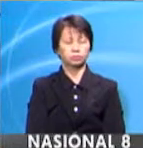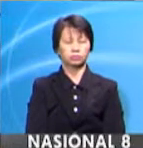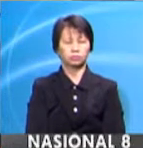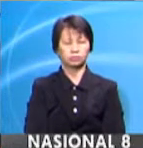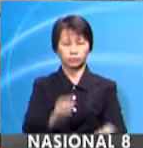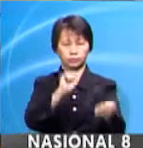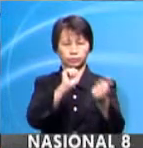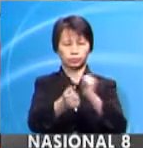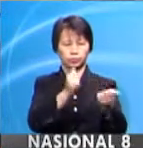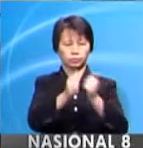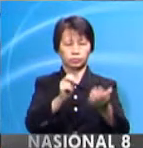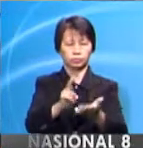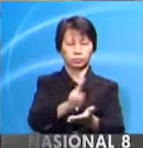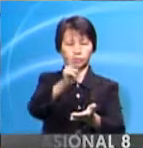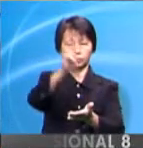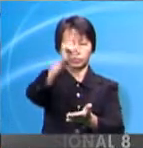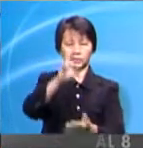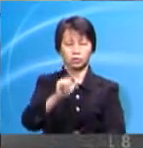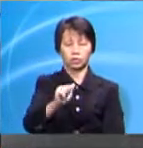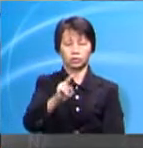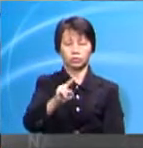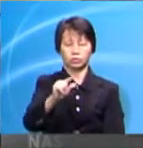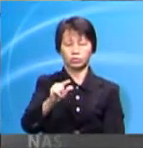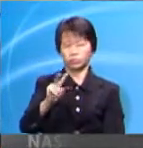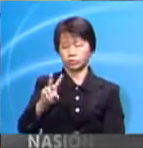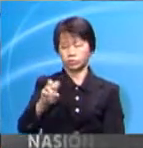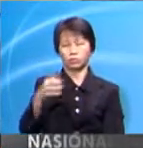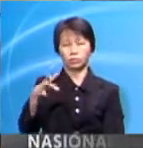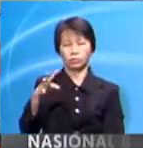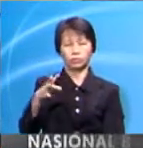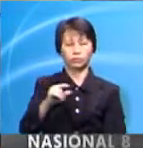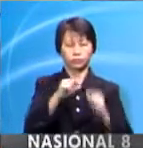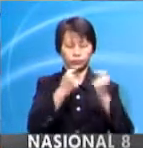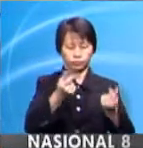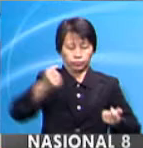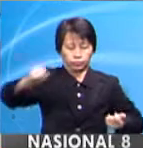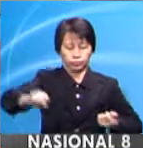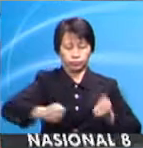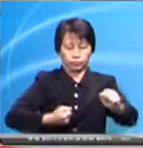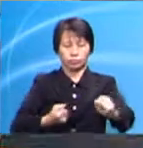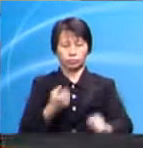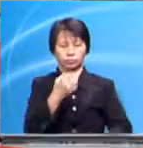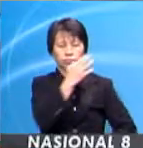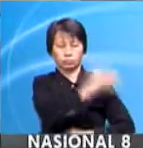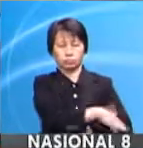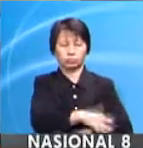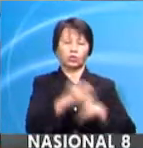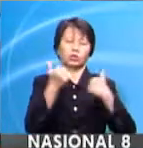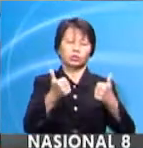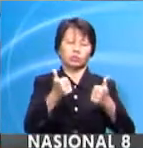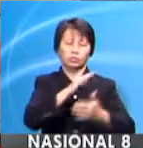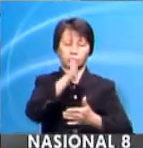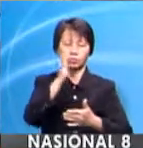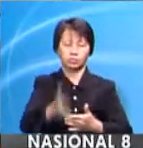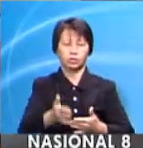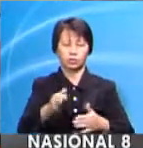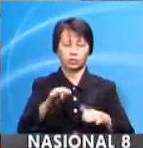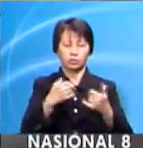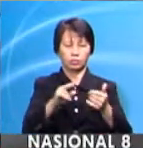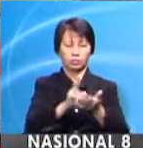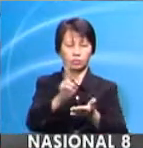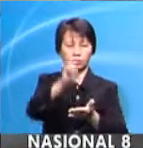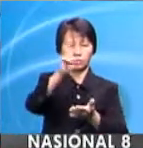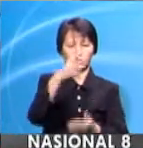Perkembangan Sukan Universiti ASEAN AUG 2014, skuad wushu negara cemerlang menamatkan temasya AUG